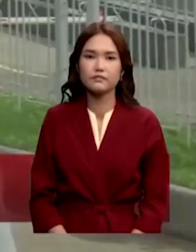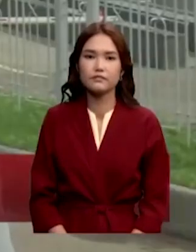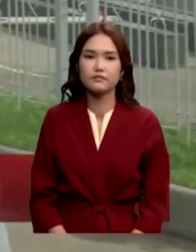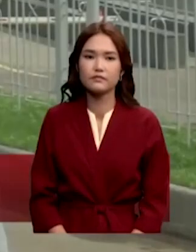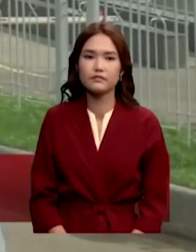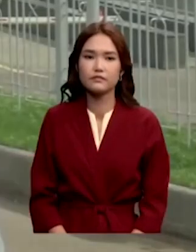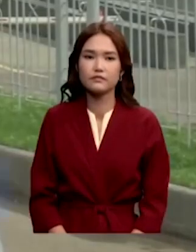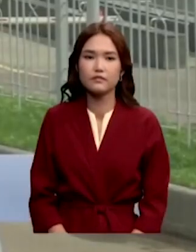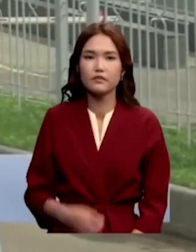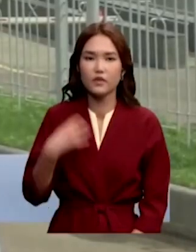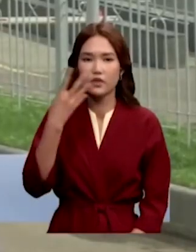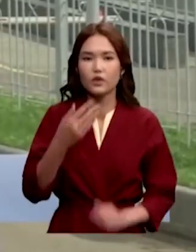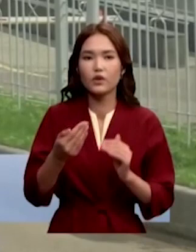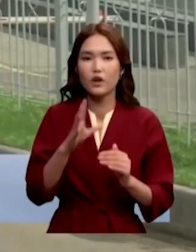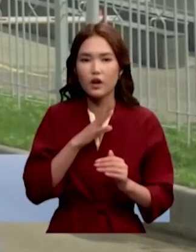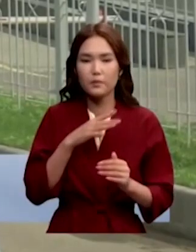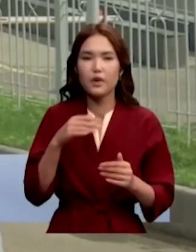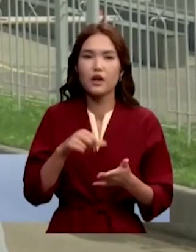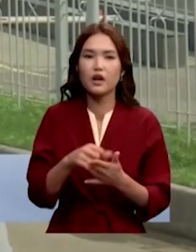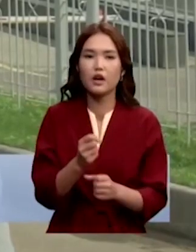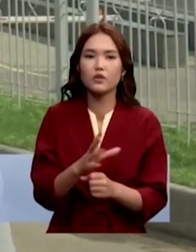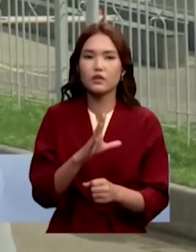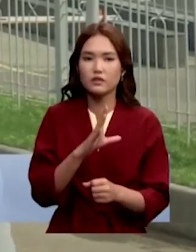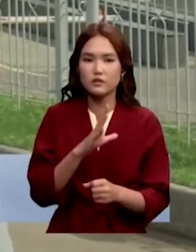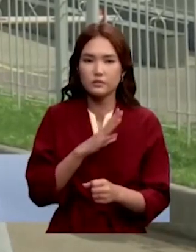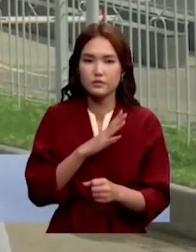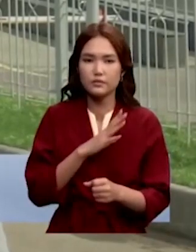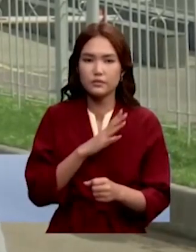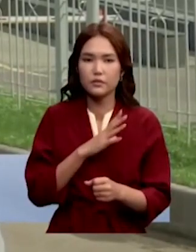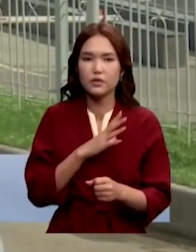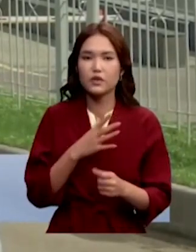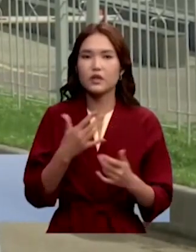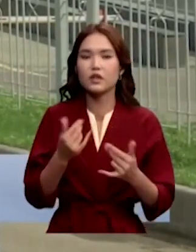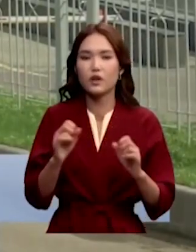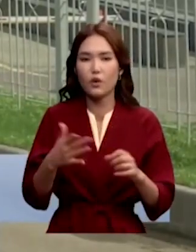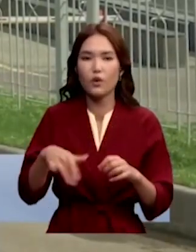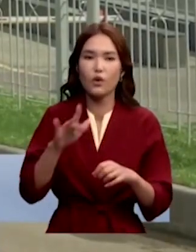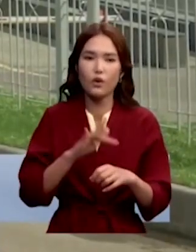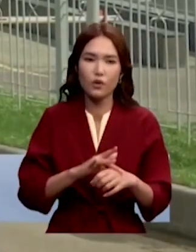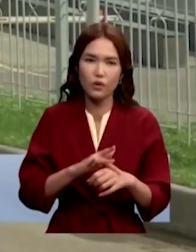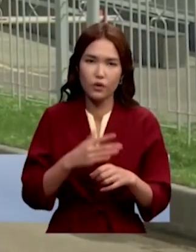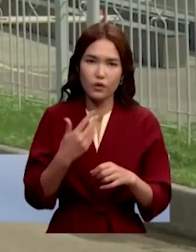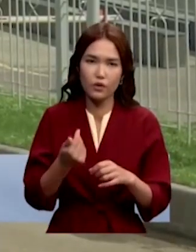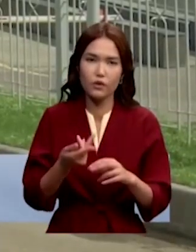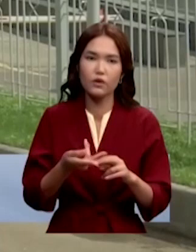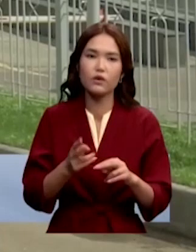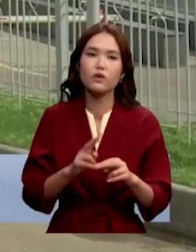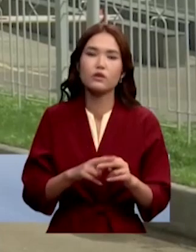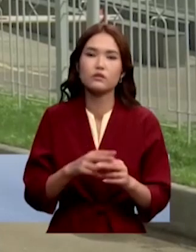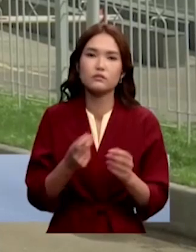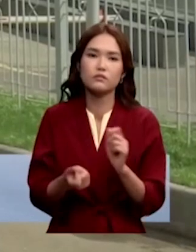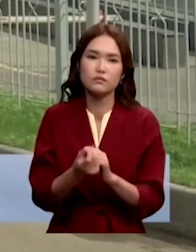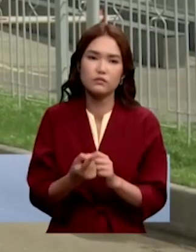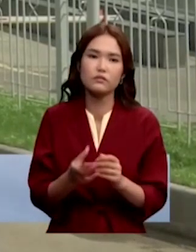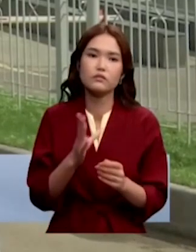Пока за 4 года этот дизайн-код лежал в столе у управления архитектуры, у нас полгорода застроилось не по генплану.